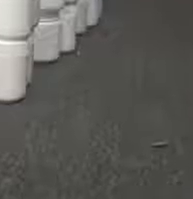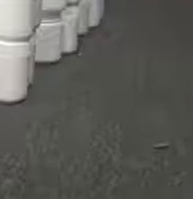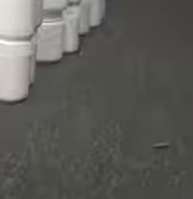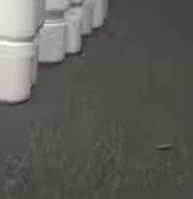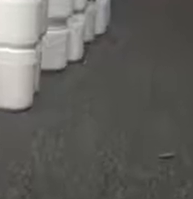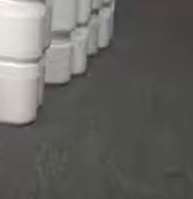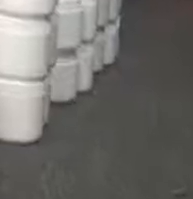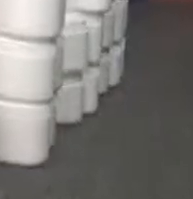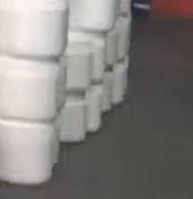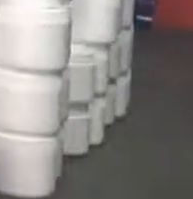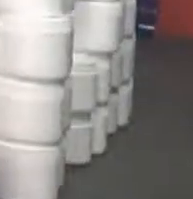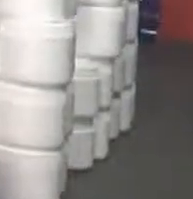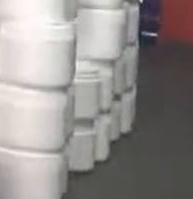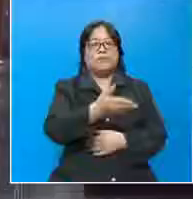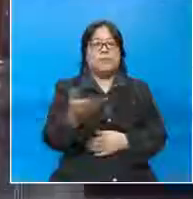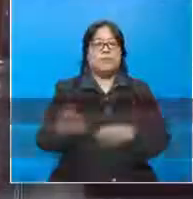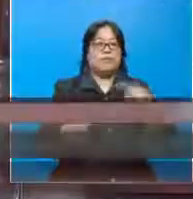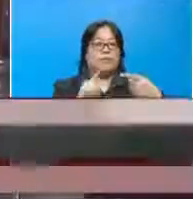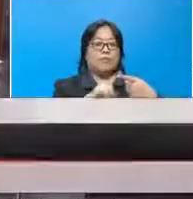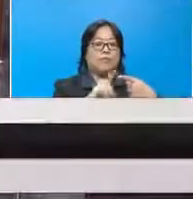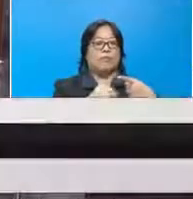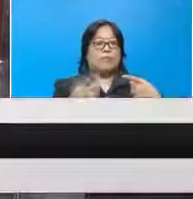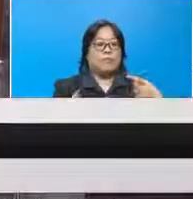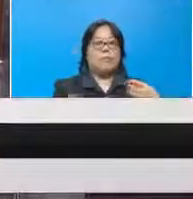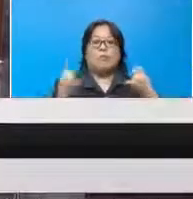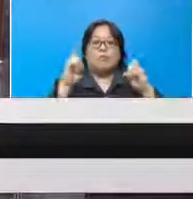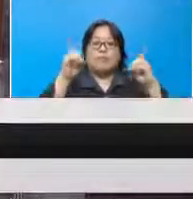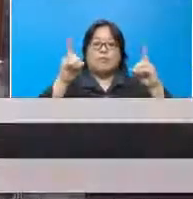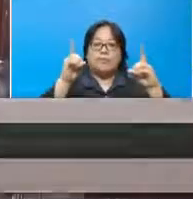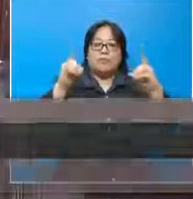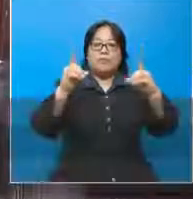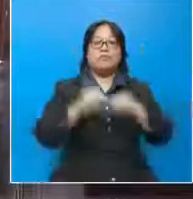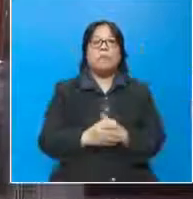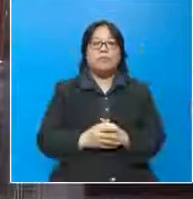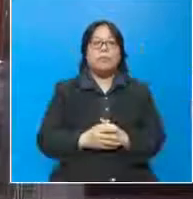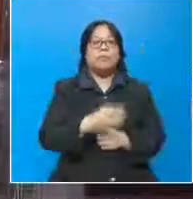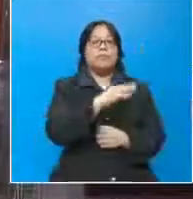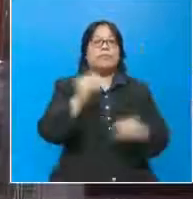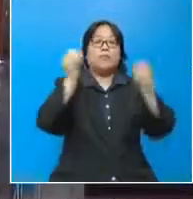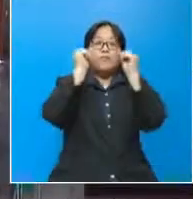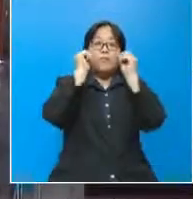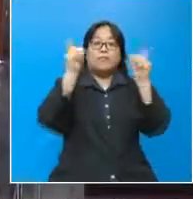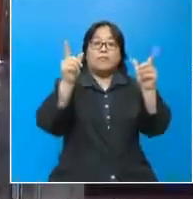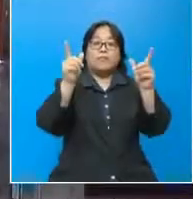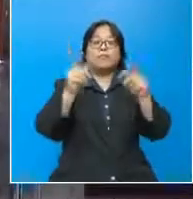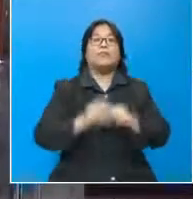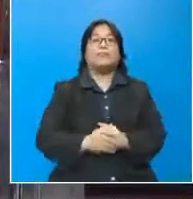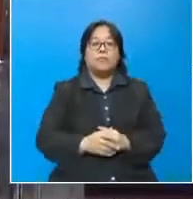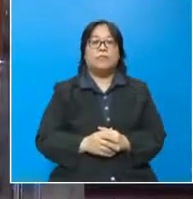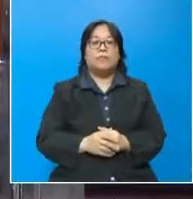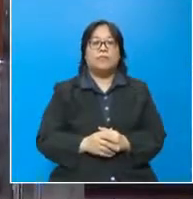Ya udah di segi pendidikan dan juga kesedaran kepada